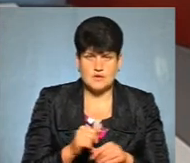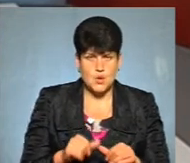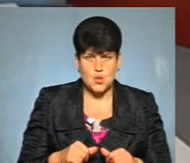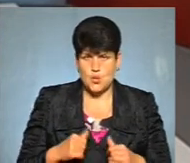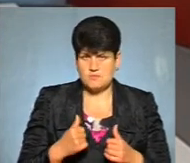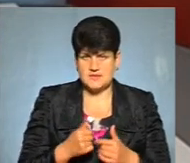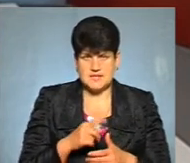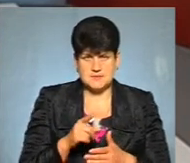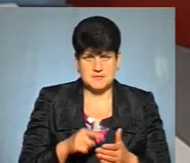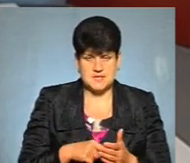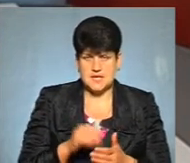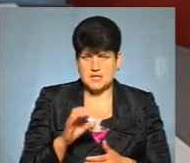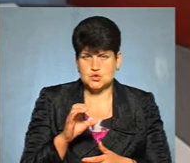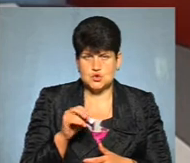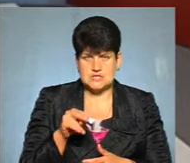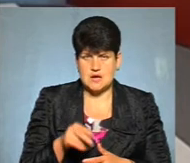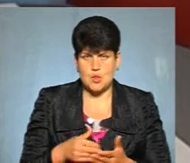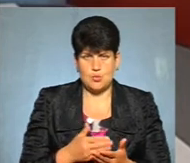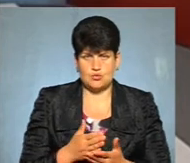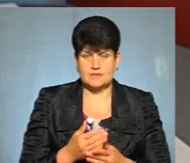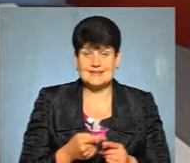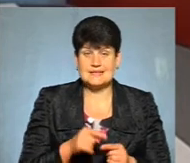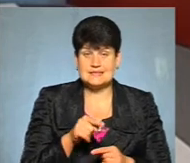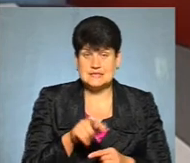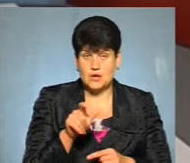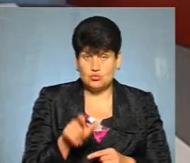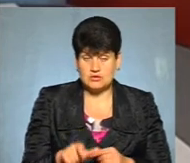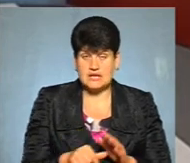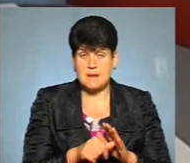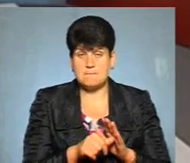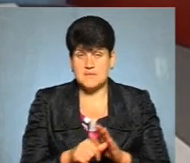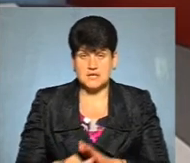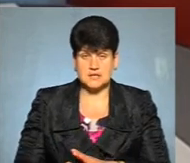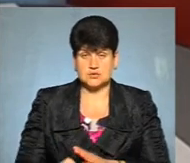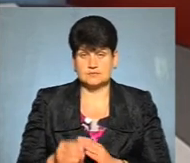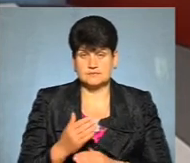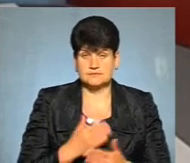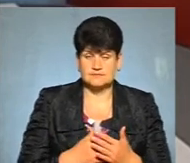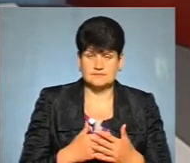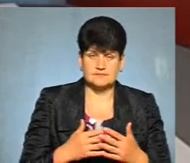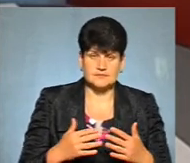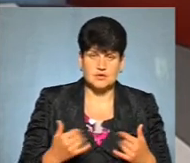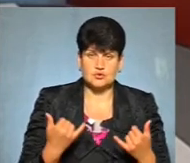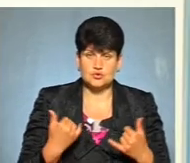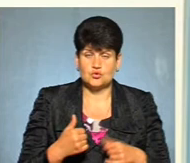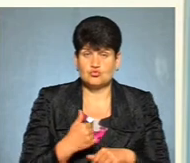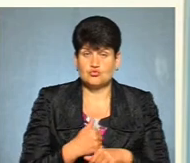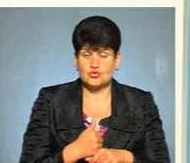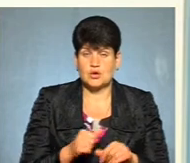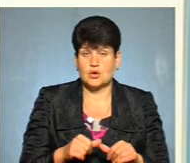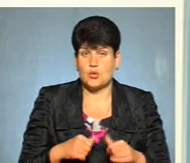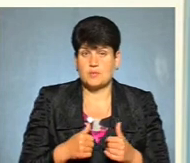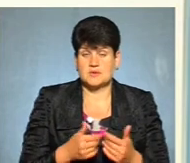з питань соціальної політики. Оце людина, яка принижує соціально вразливі верстви населення, сьогодні очолює комітет соціальної